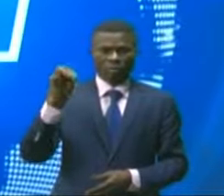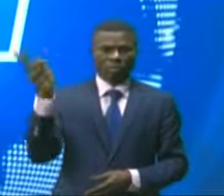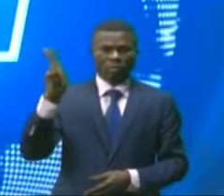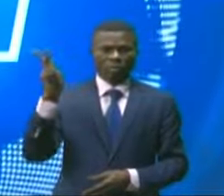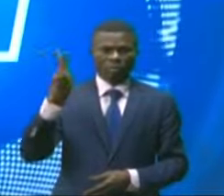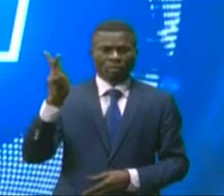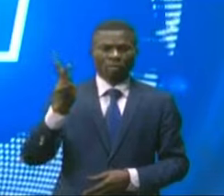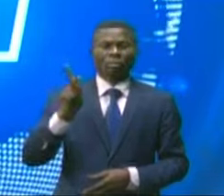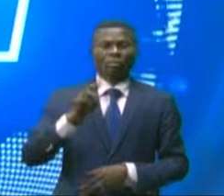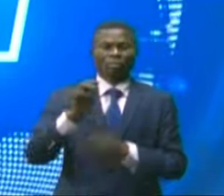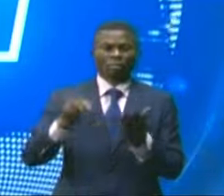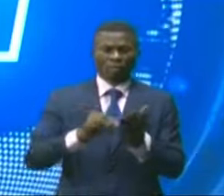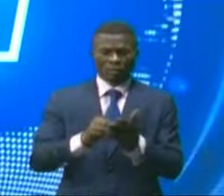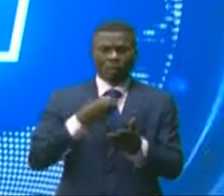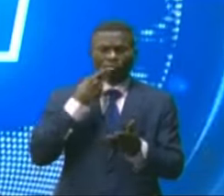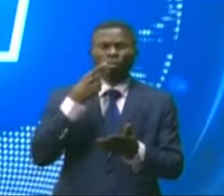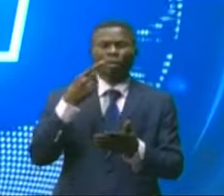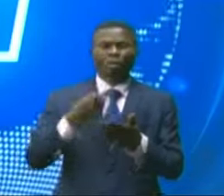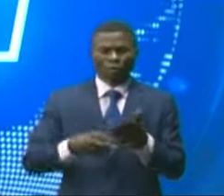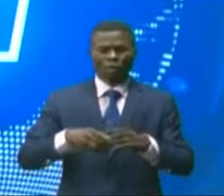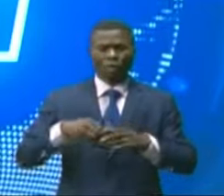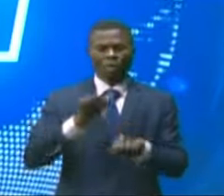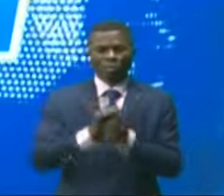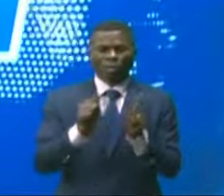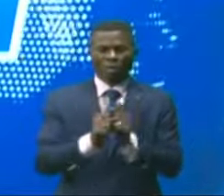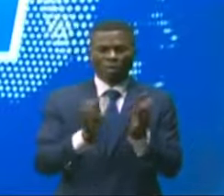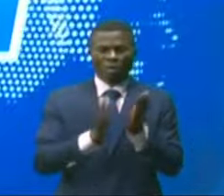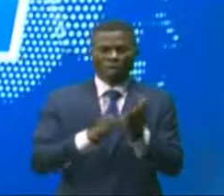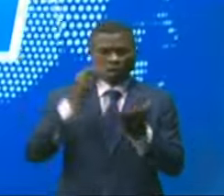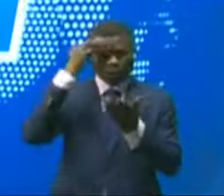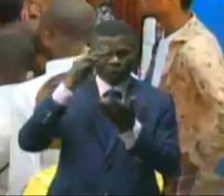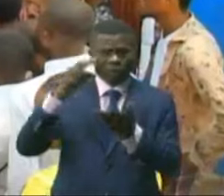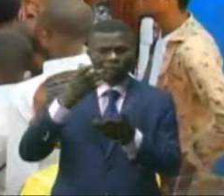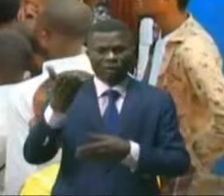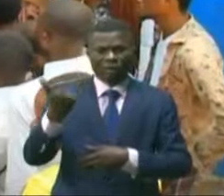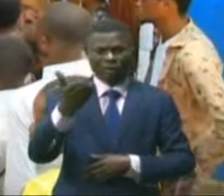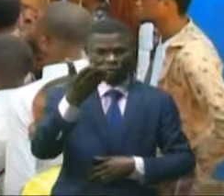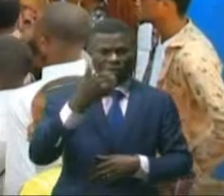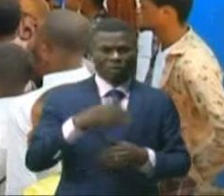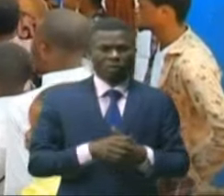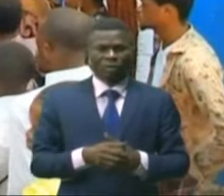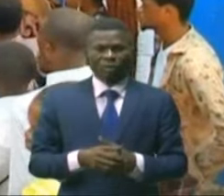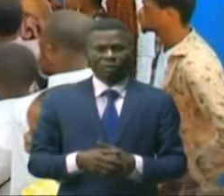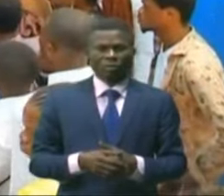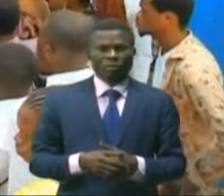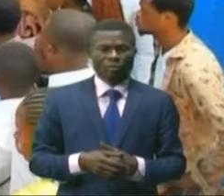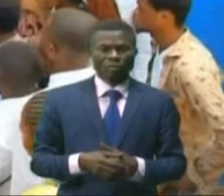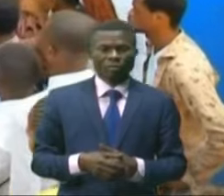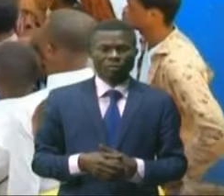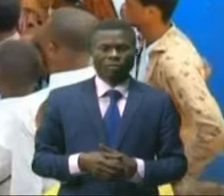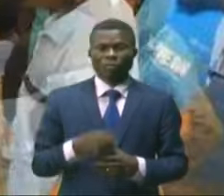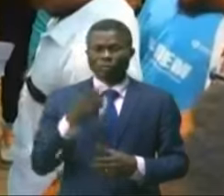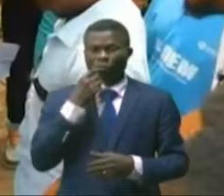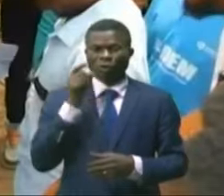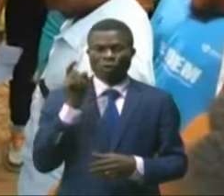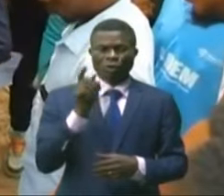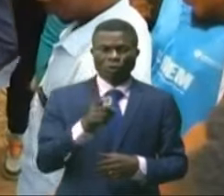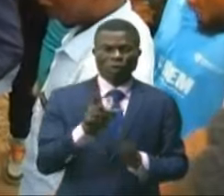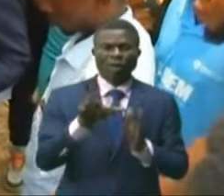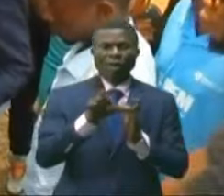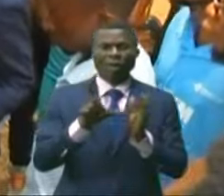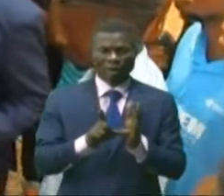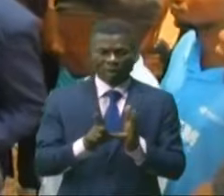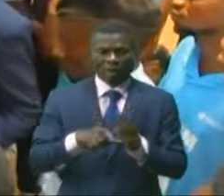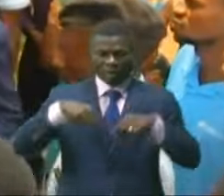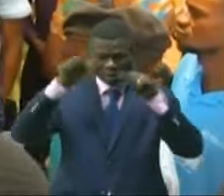Tshikapa, province du Kasaï. Franklin Eclair, Kalombo Abatanda a signé ce reportage. Très respectueux des instructions académiques de l'année en